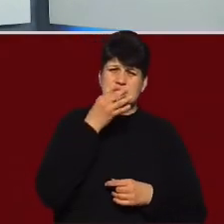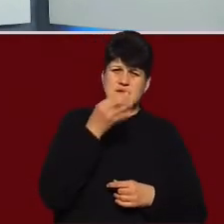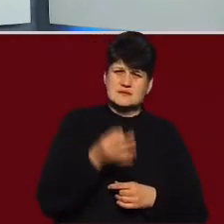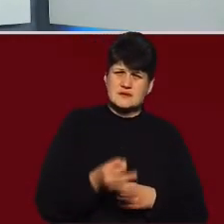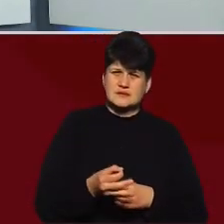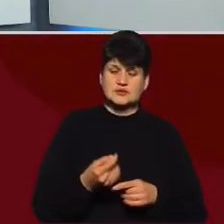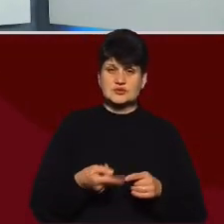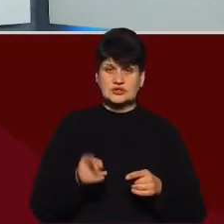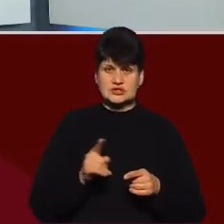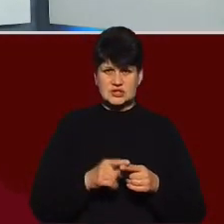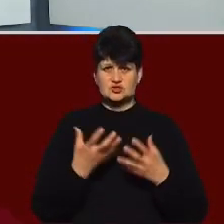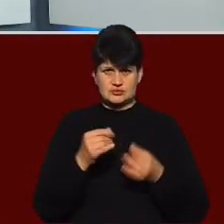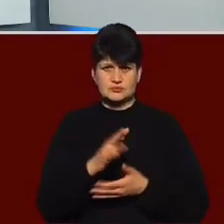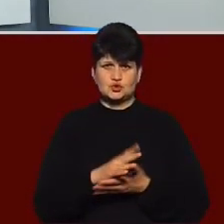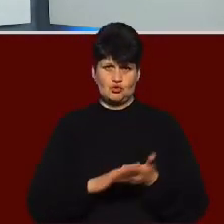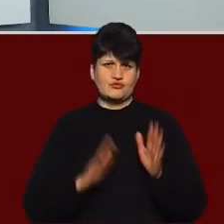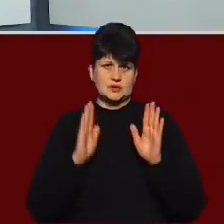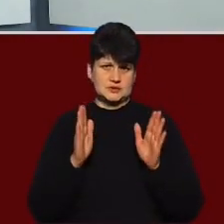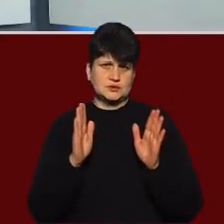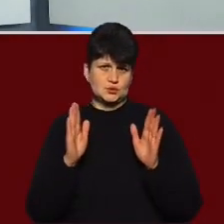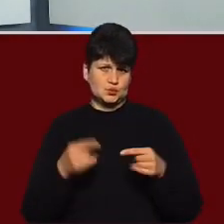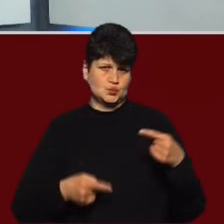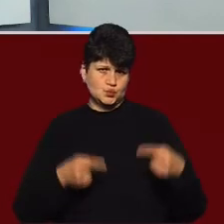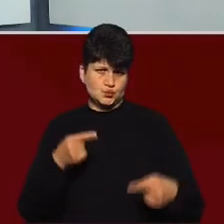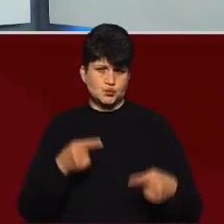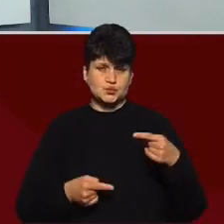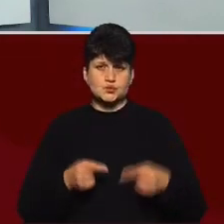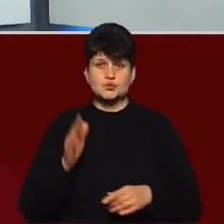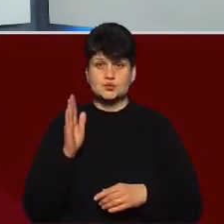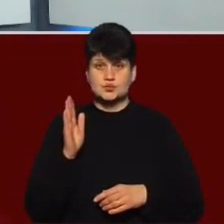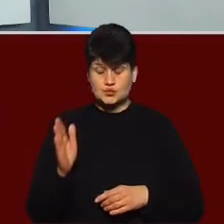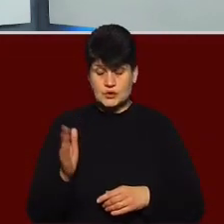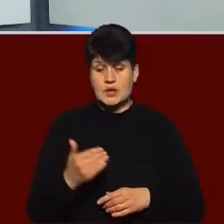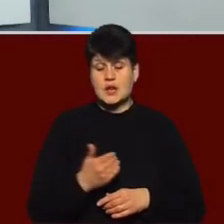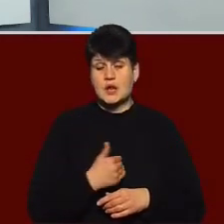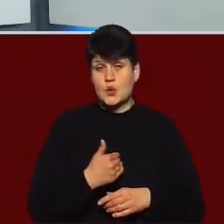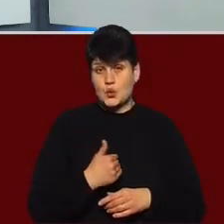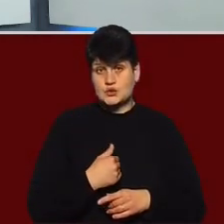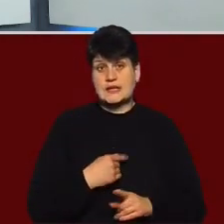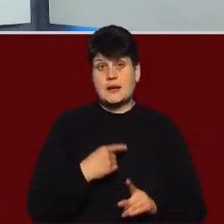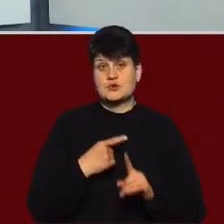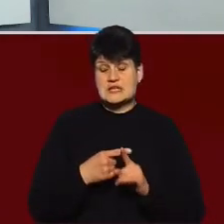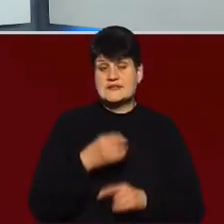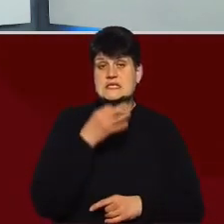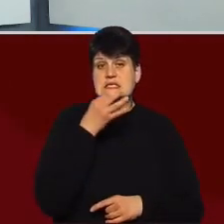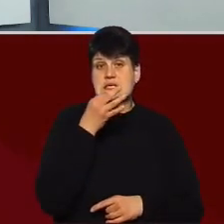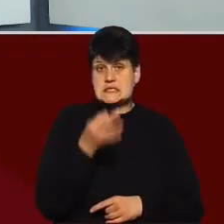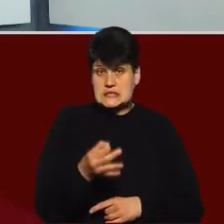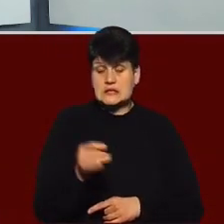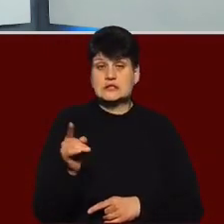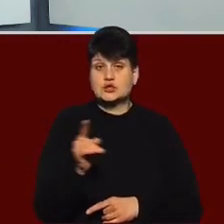мати ще продовження і дискусії, так думаю. Але хочу на позитиві ще сказати, що